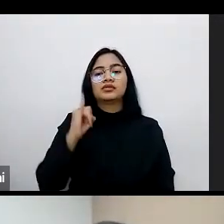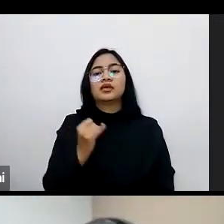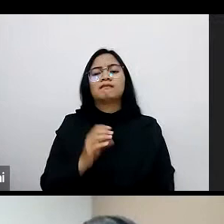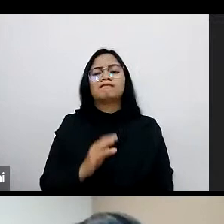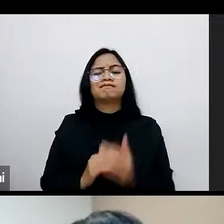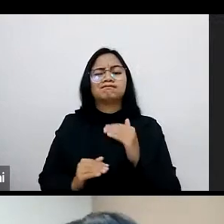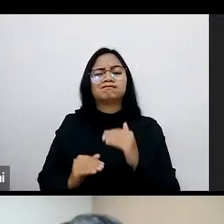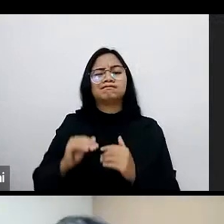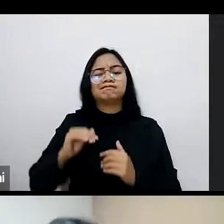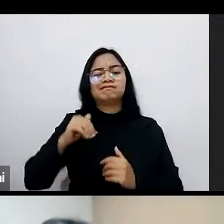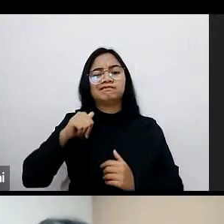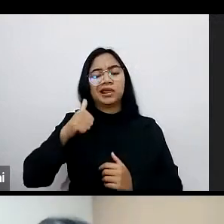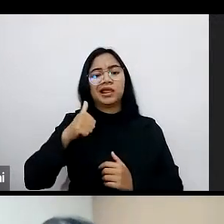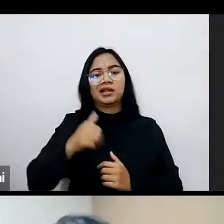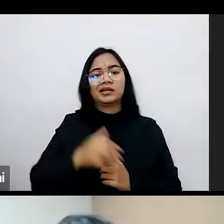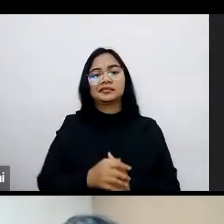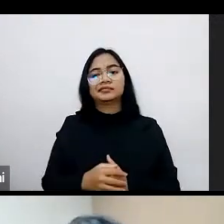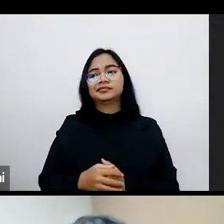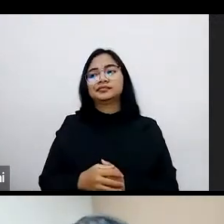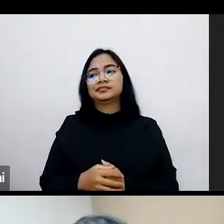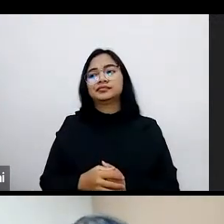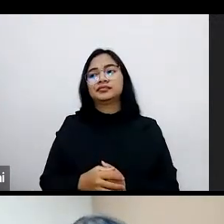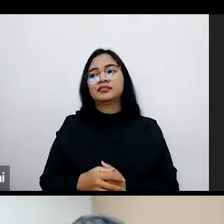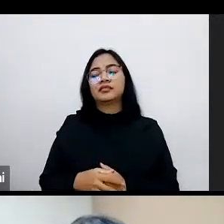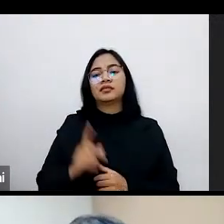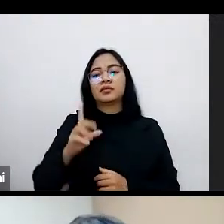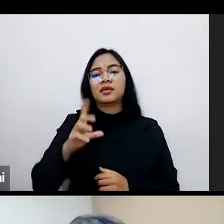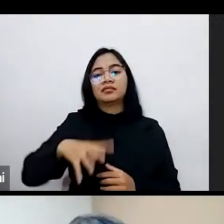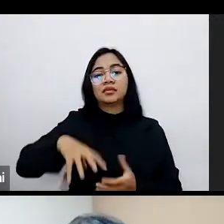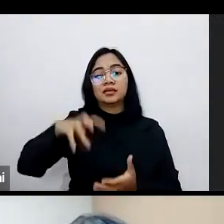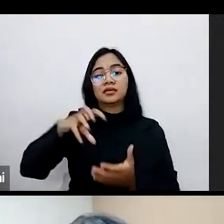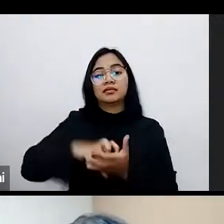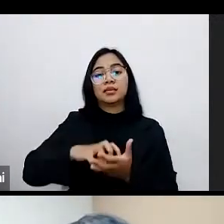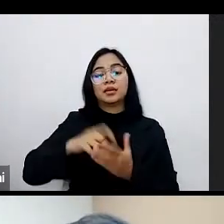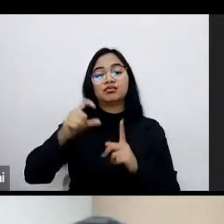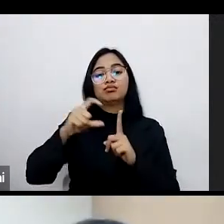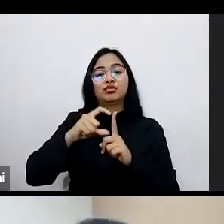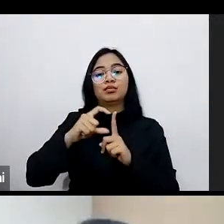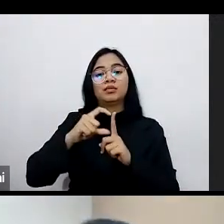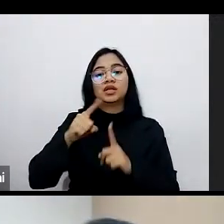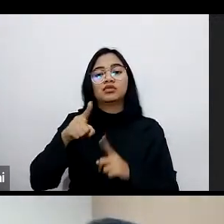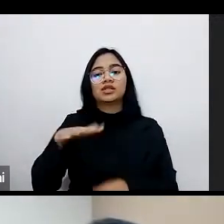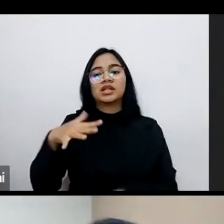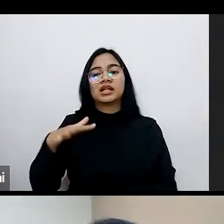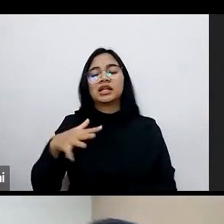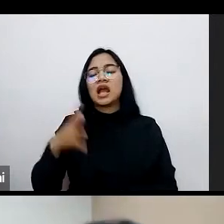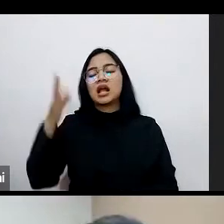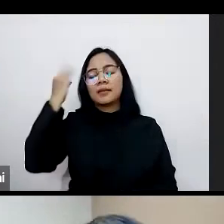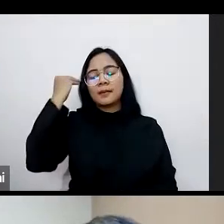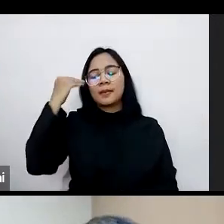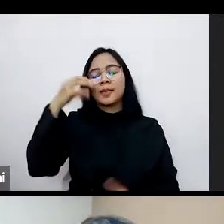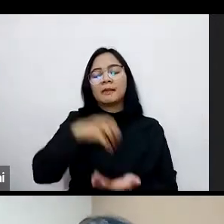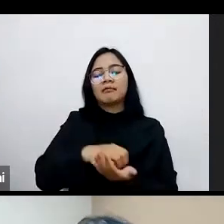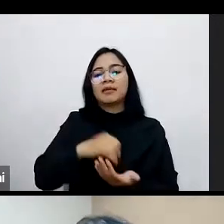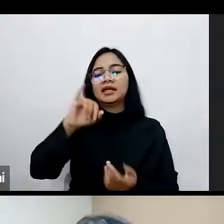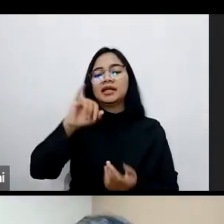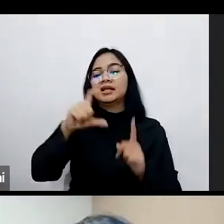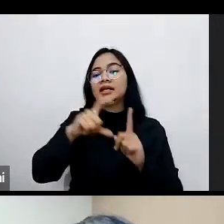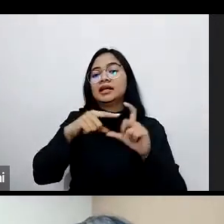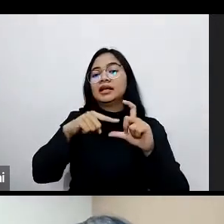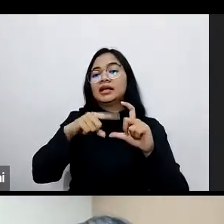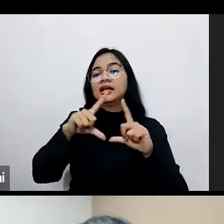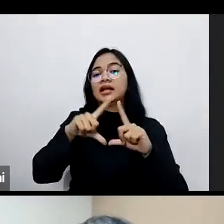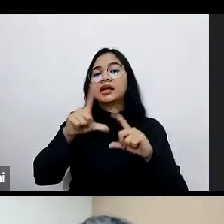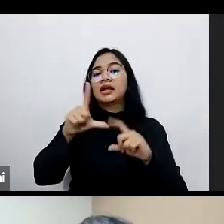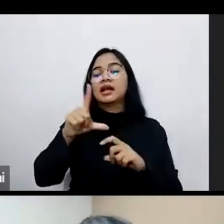karena ruang publik tuh sering sekali dianggap sebagai tempat yang ideal, karena selalu dorongannya